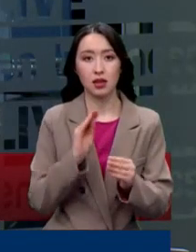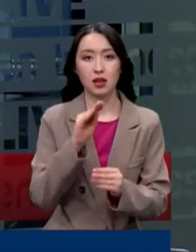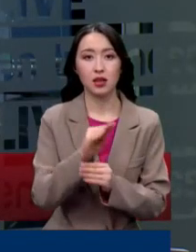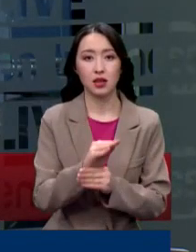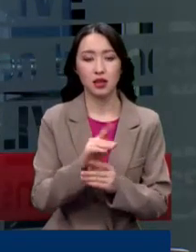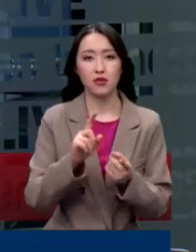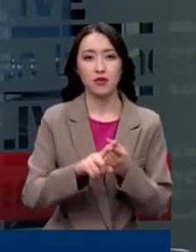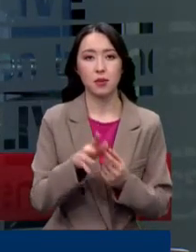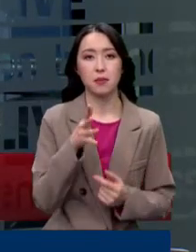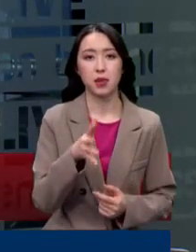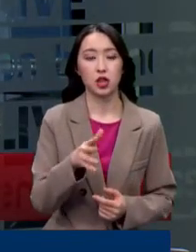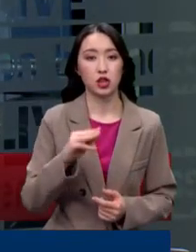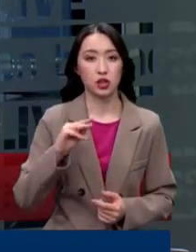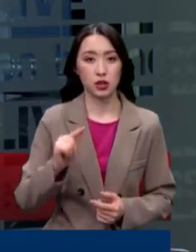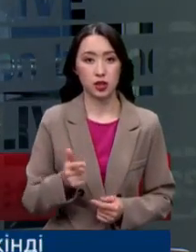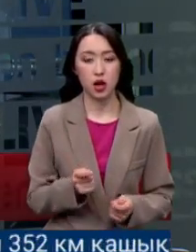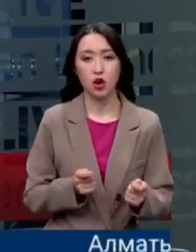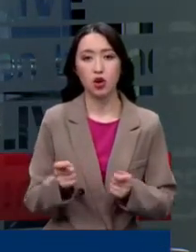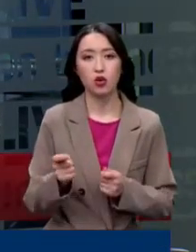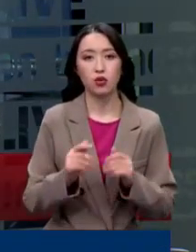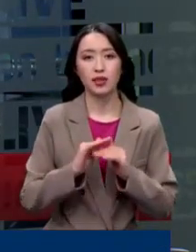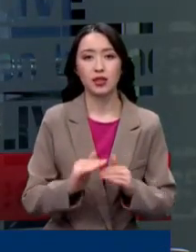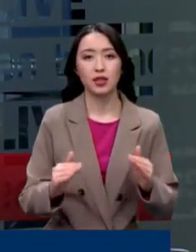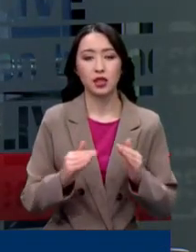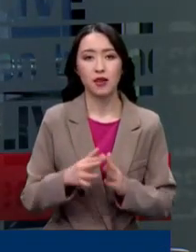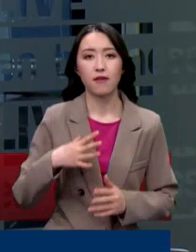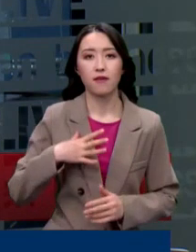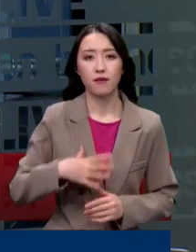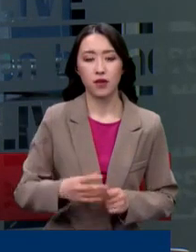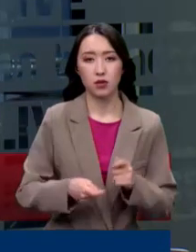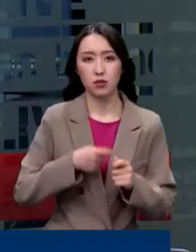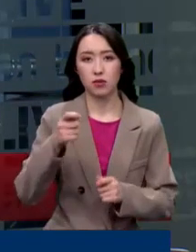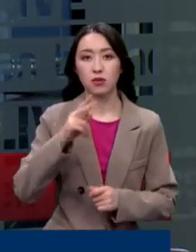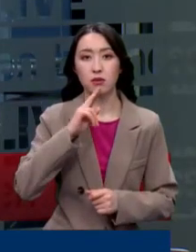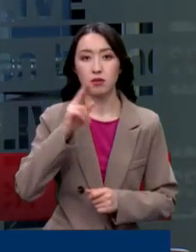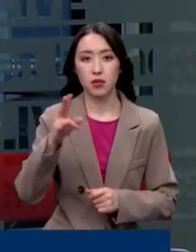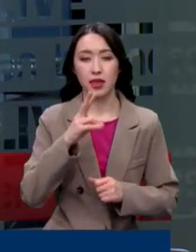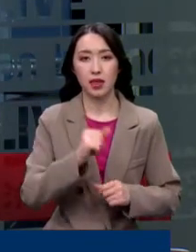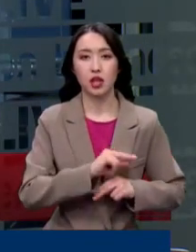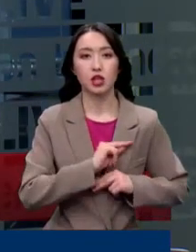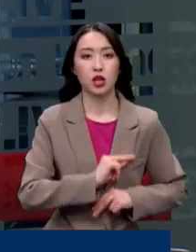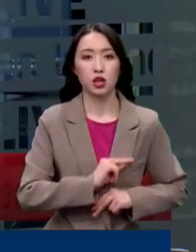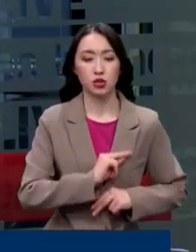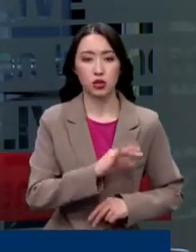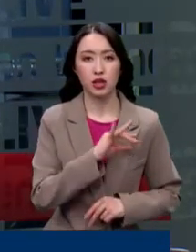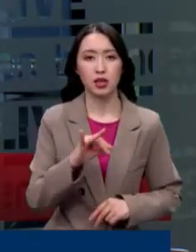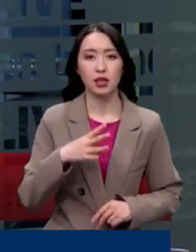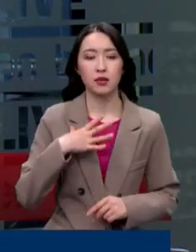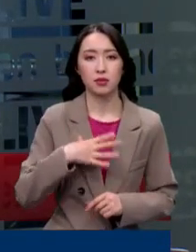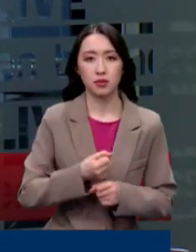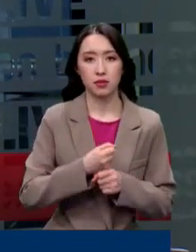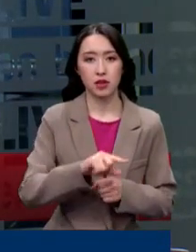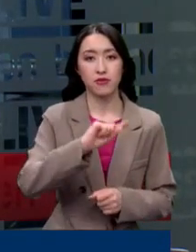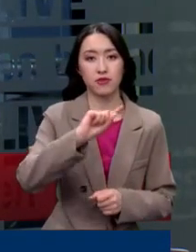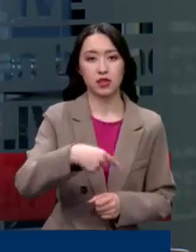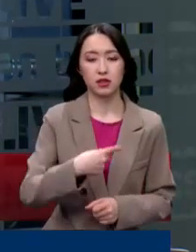размере 5000 тенге. Руководители детдомов вынуждены подавать иски в суд на сотрудников и принудительно взыскивать с